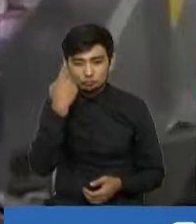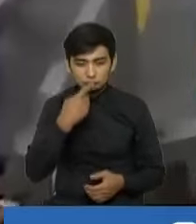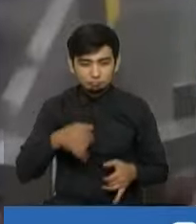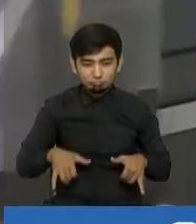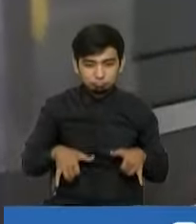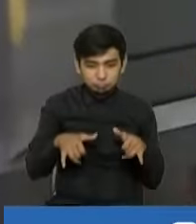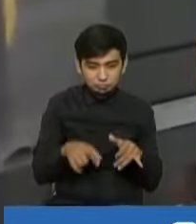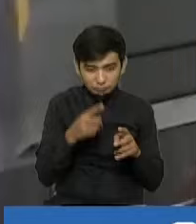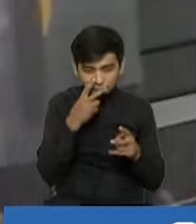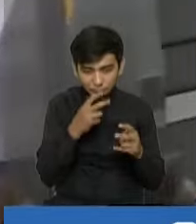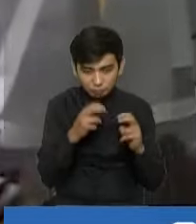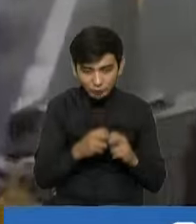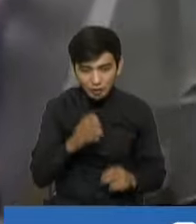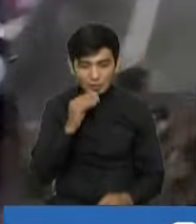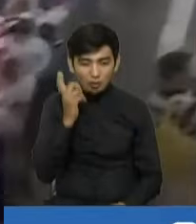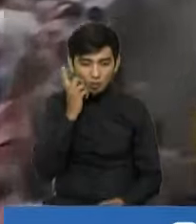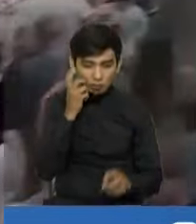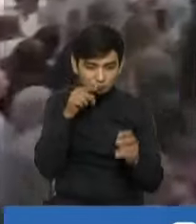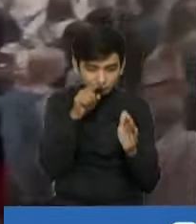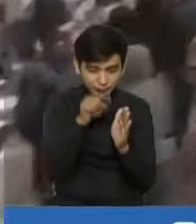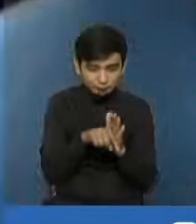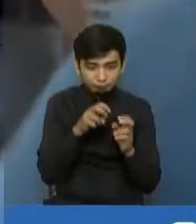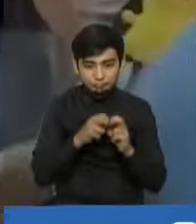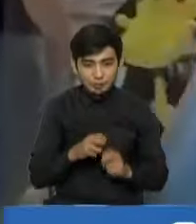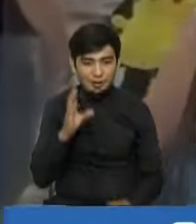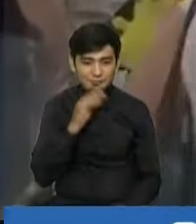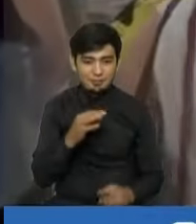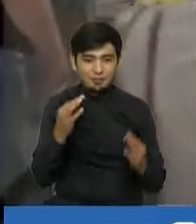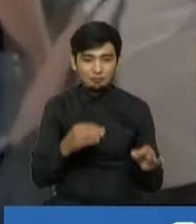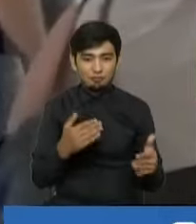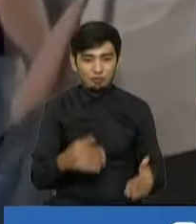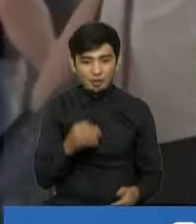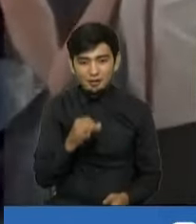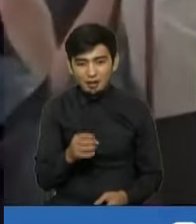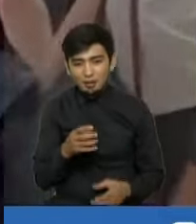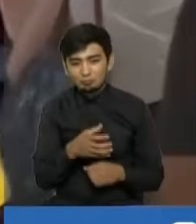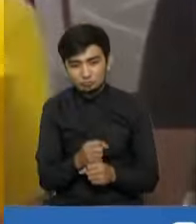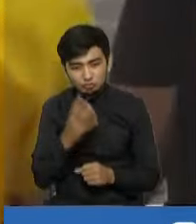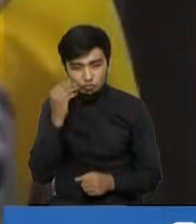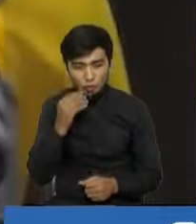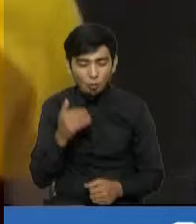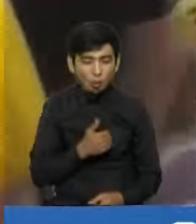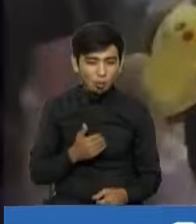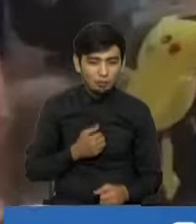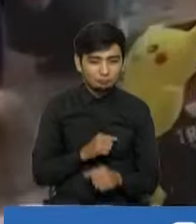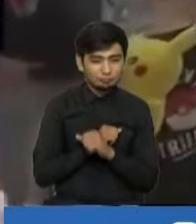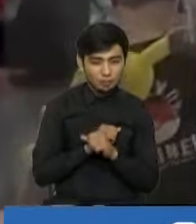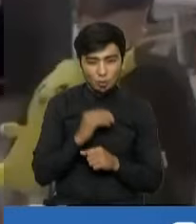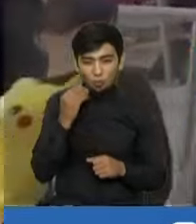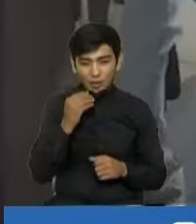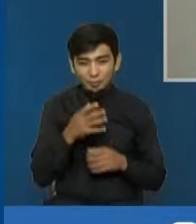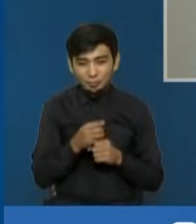электронные устройства. В туристических агентствах отмечают, что вряд ли из-за этого уменьшится число желающих отдохнуть в Турции.